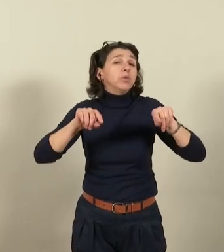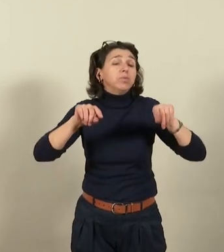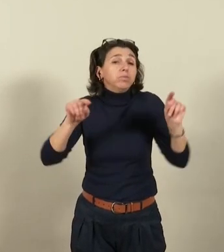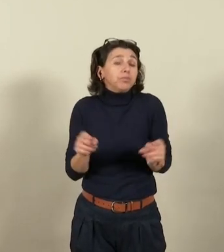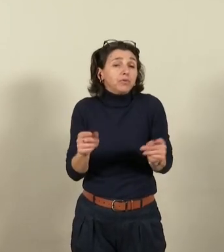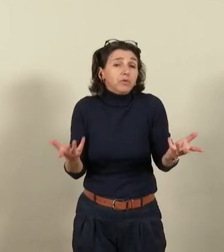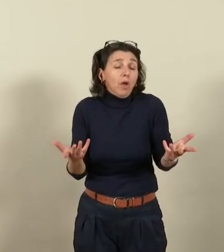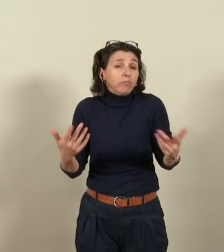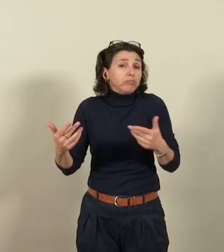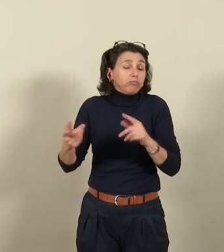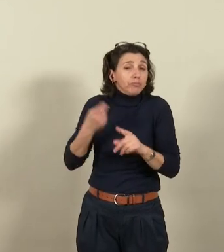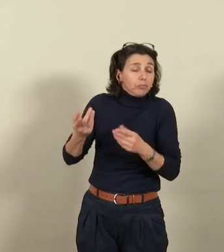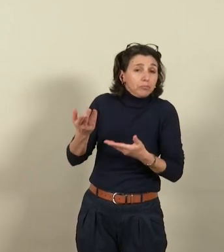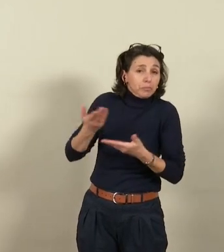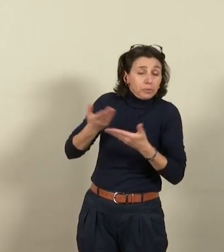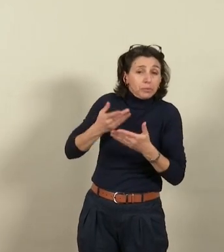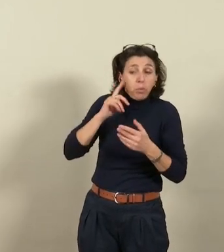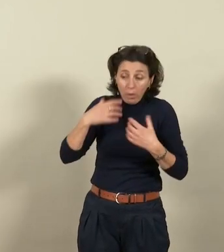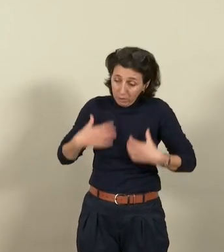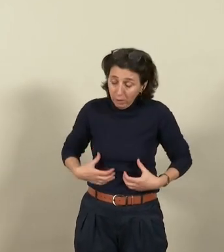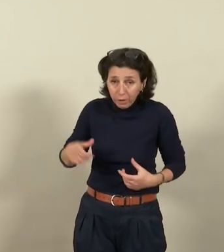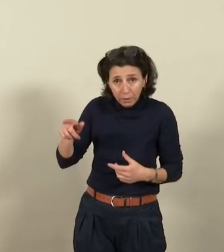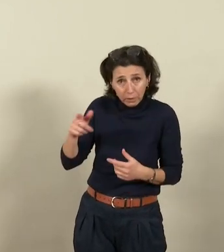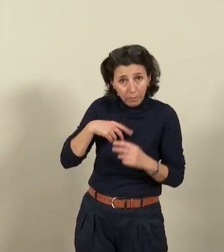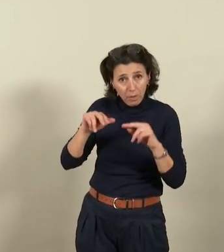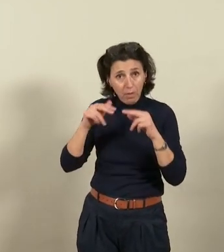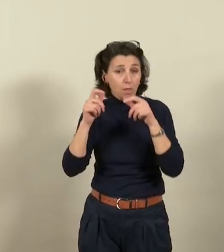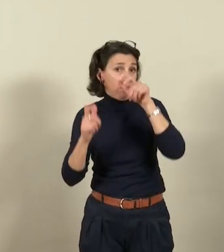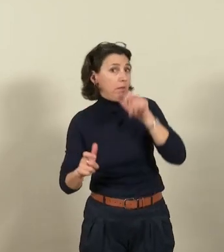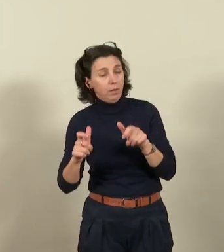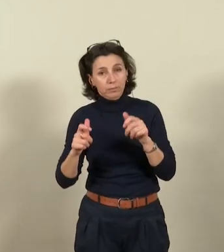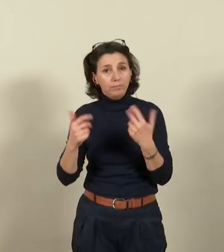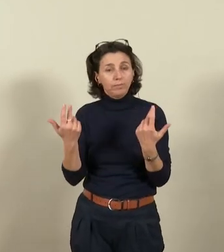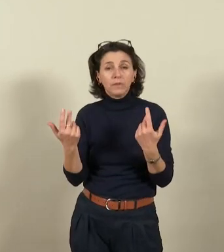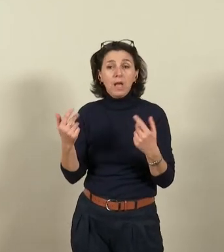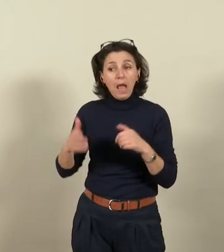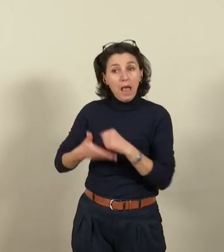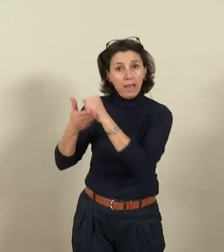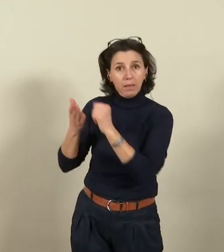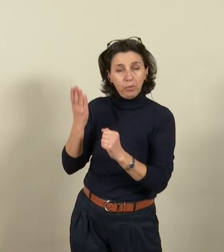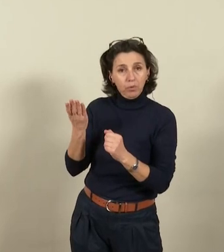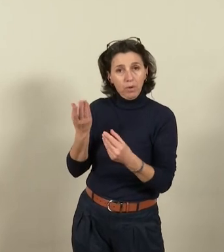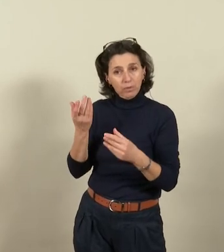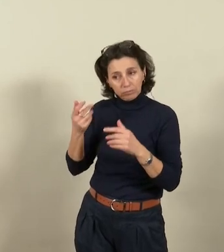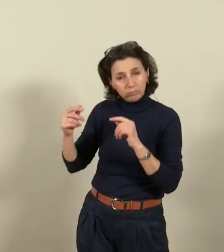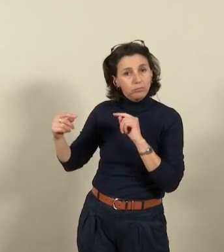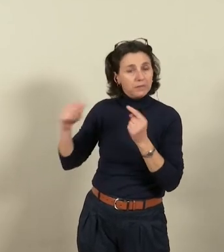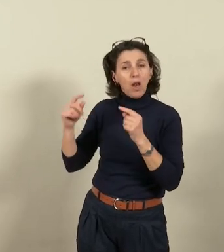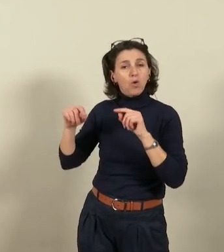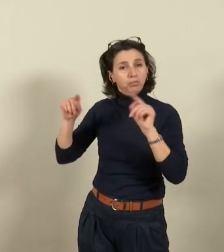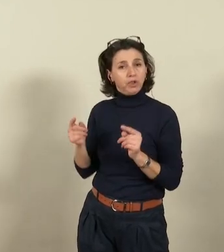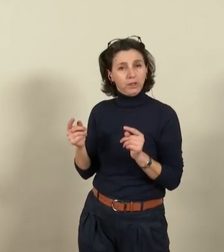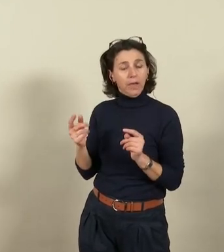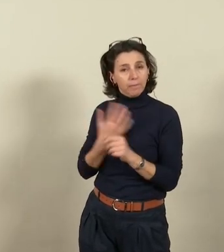pour aider les clubs qui sont en difficulté euh et qui aurait besoin d'une aide particulière euh ce qui ne